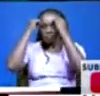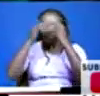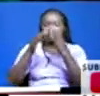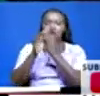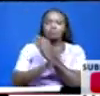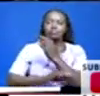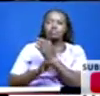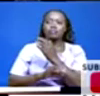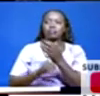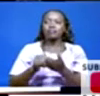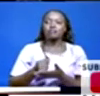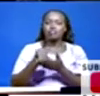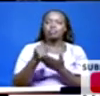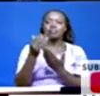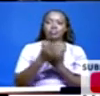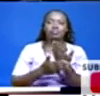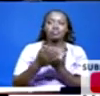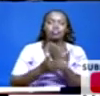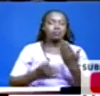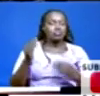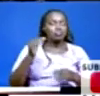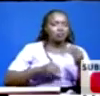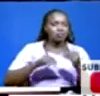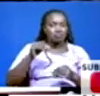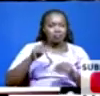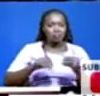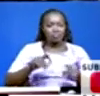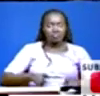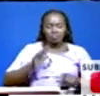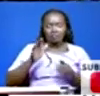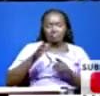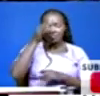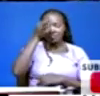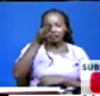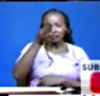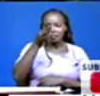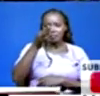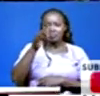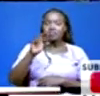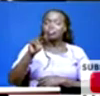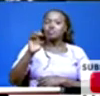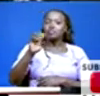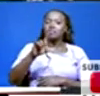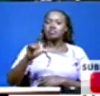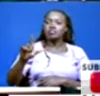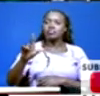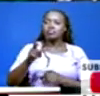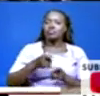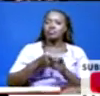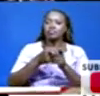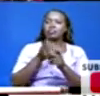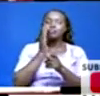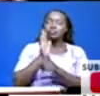ya kompyuta, hatua ambayo itachangia pakubwa katika maisha yao ya baadaye. Cheboi alipokea tuzo hilo akiandamana na